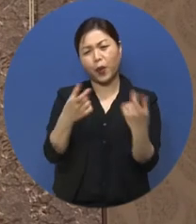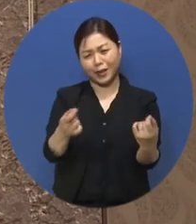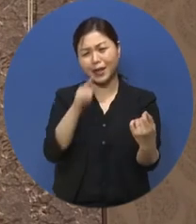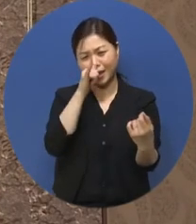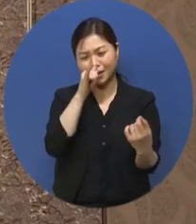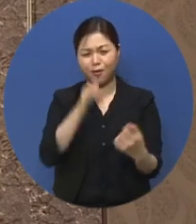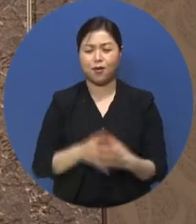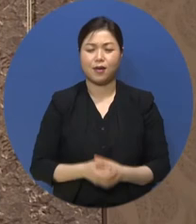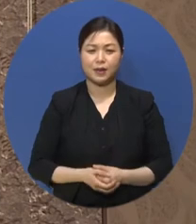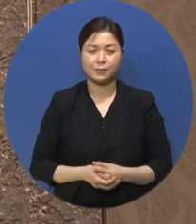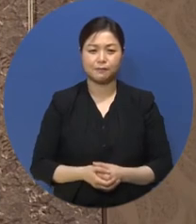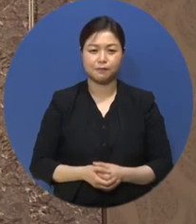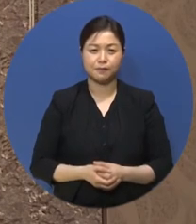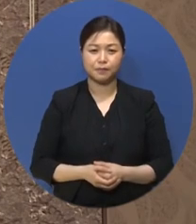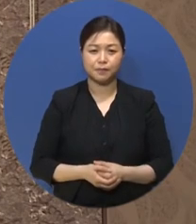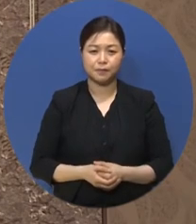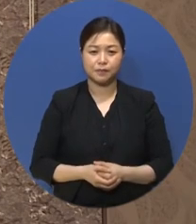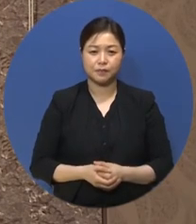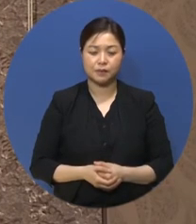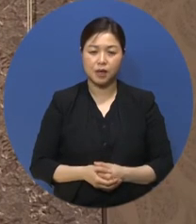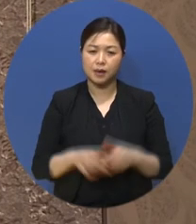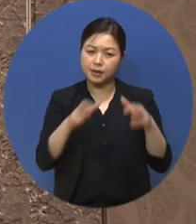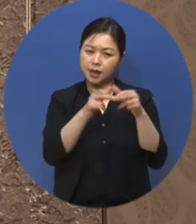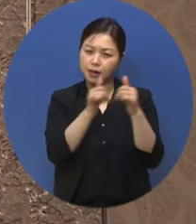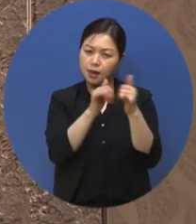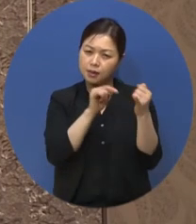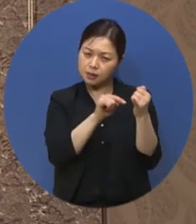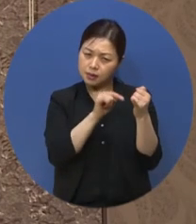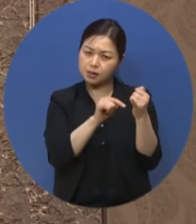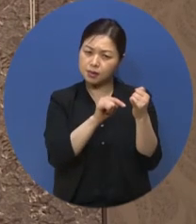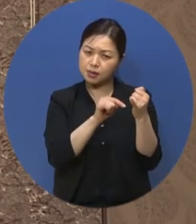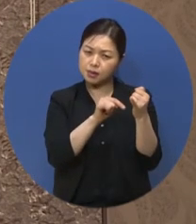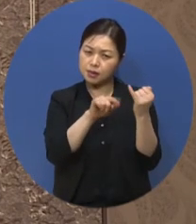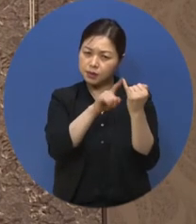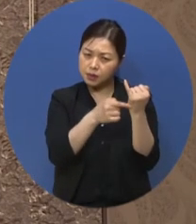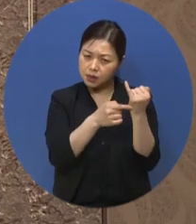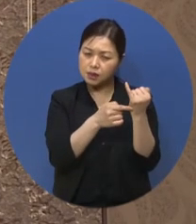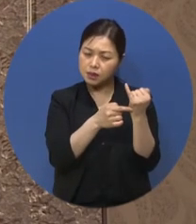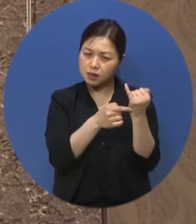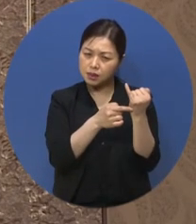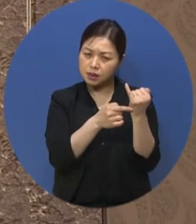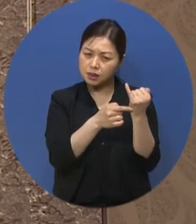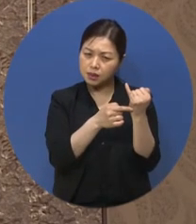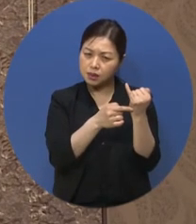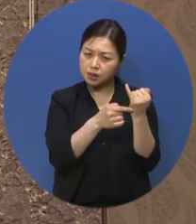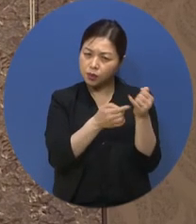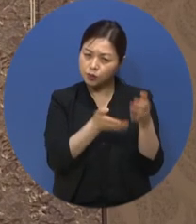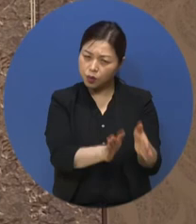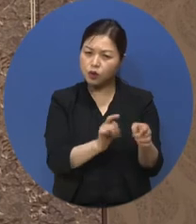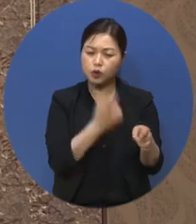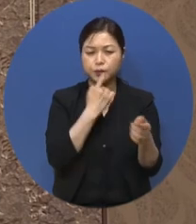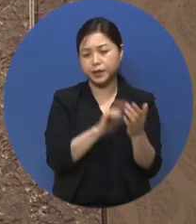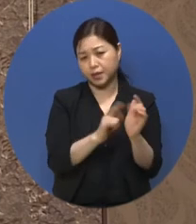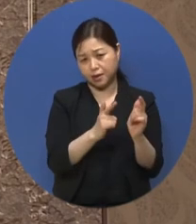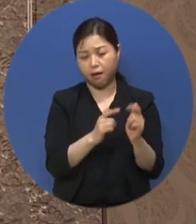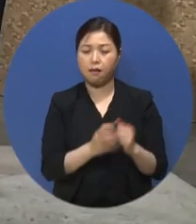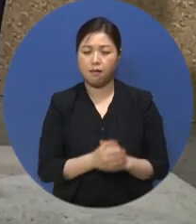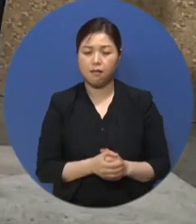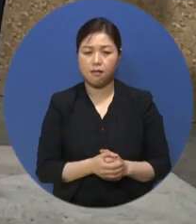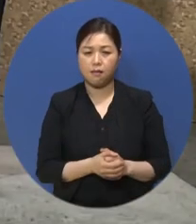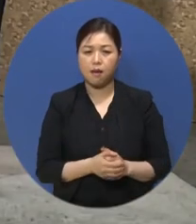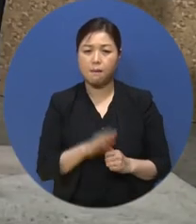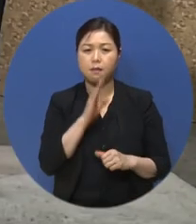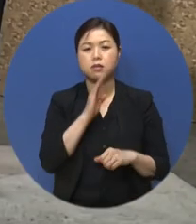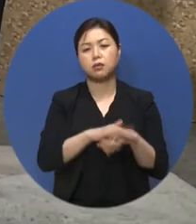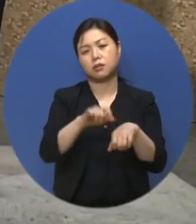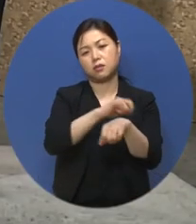네. 그래서 이제 그런 부분들이 있는데 그 장애인 분이 임신해서 출산을 한다는 건 쉽지 않잖아요. 그럼요. 특수한 상황이